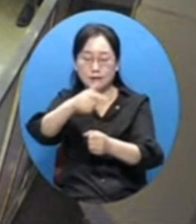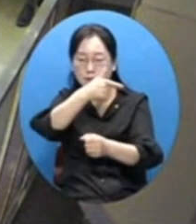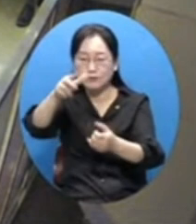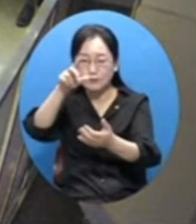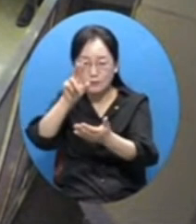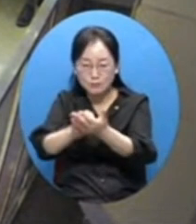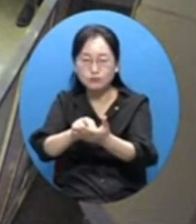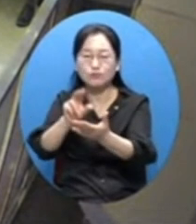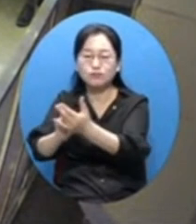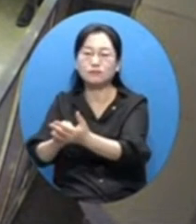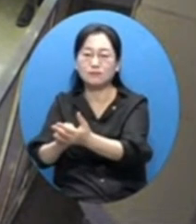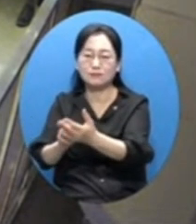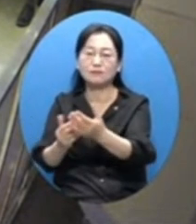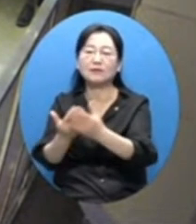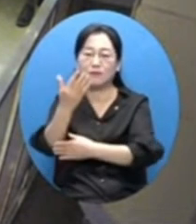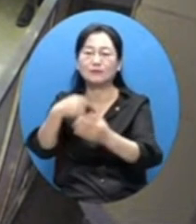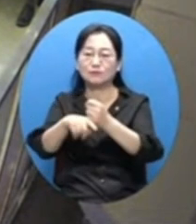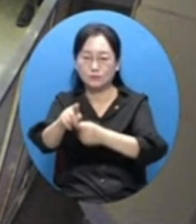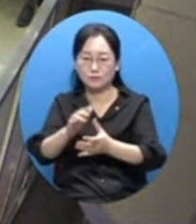것입니다. 그것은